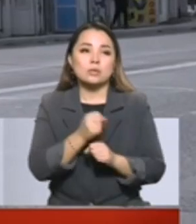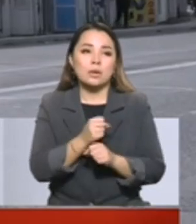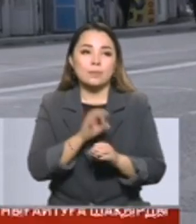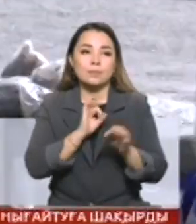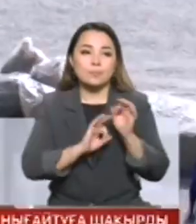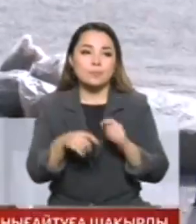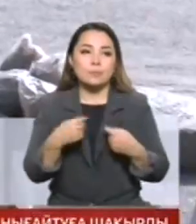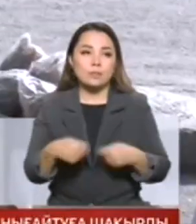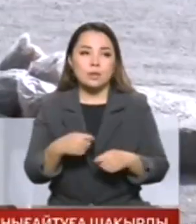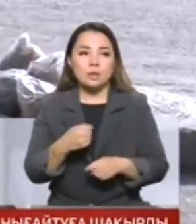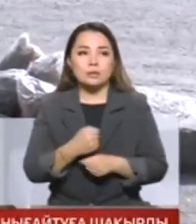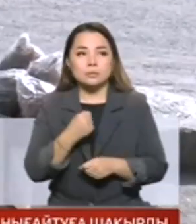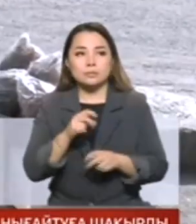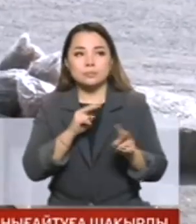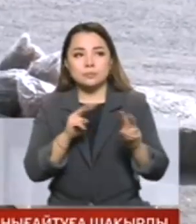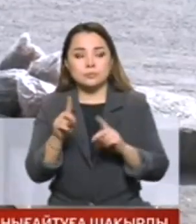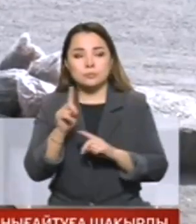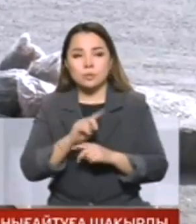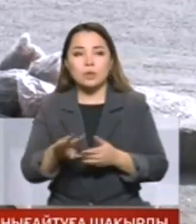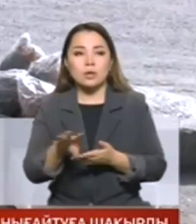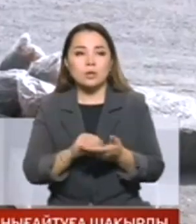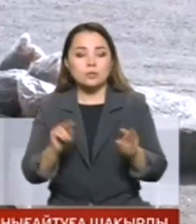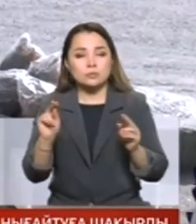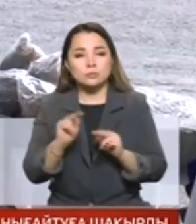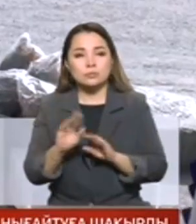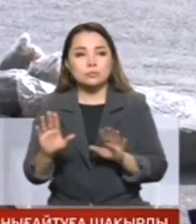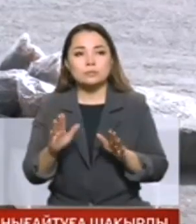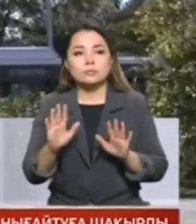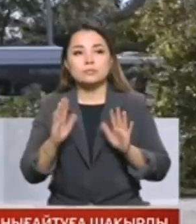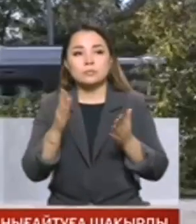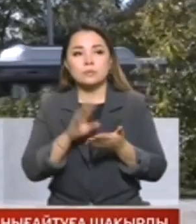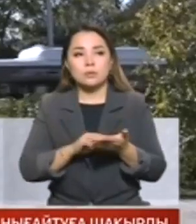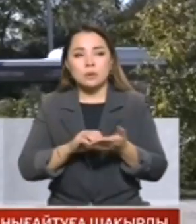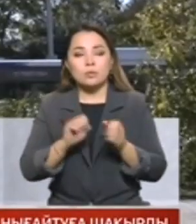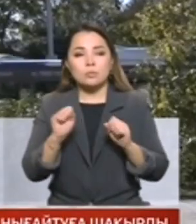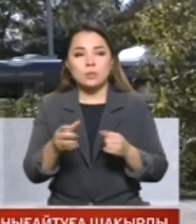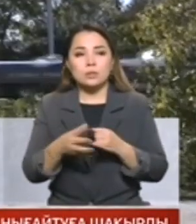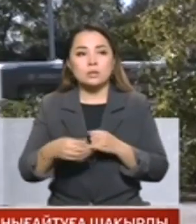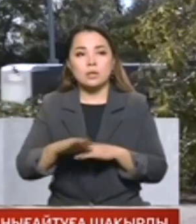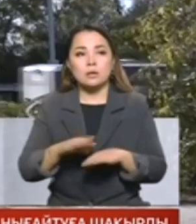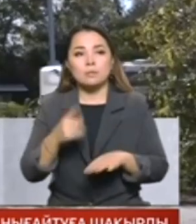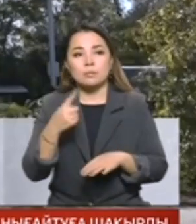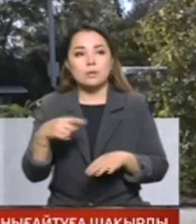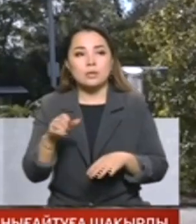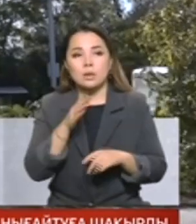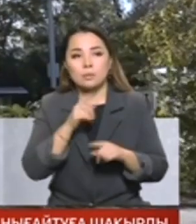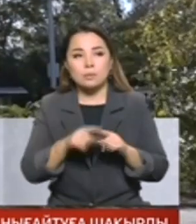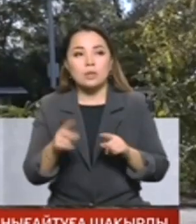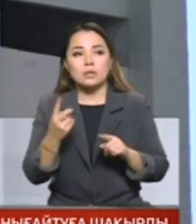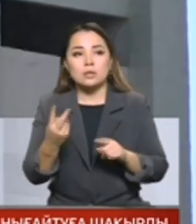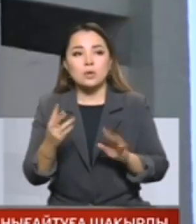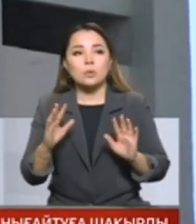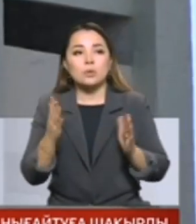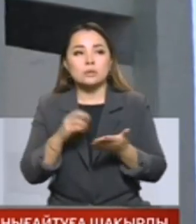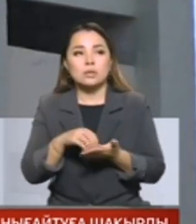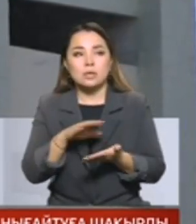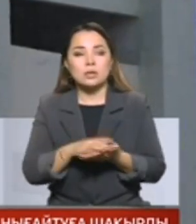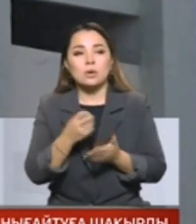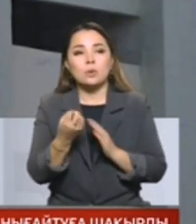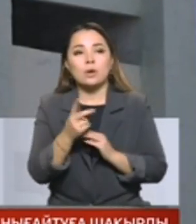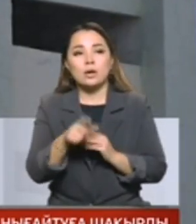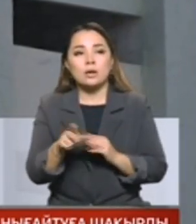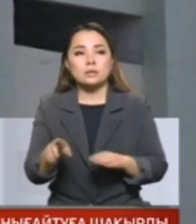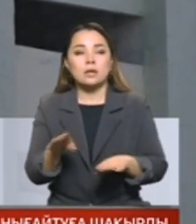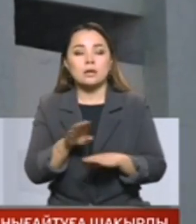қатаң қадағаланбаса, қайғылы оқиғалардың қайталанбасына кепіл жоқ. Таяуда ғана айналасы бір аптаның ішінде екі оқиға тіркеліп, 12 адам